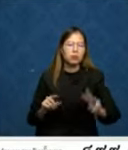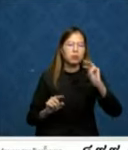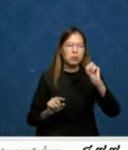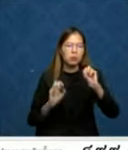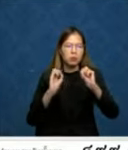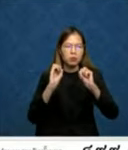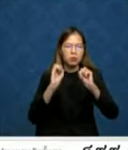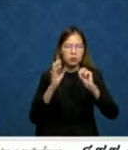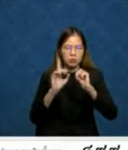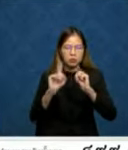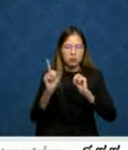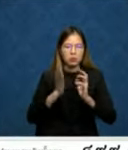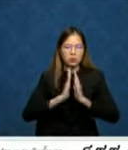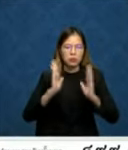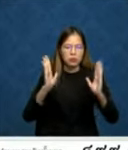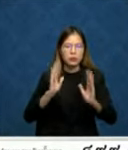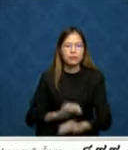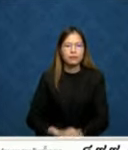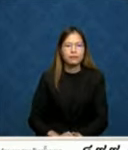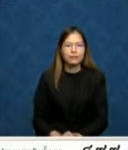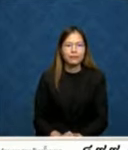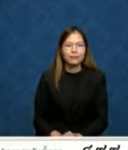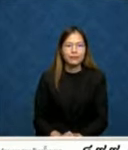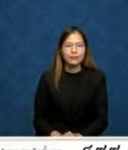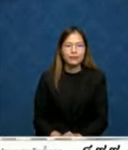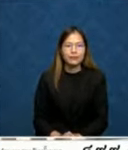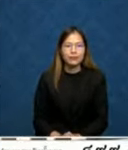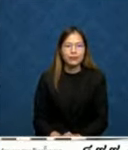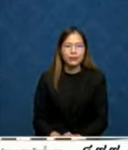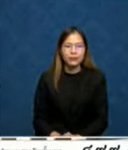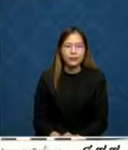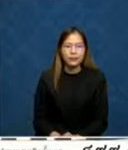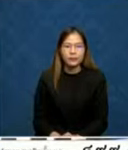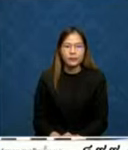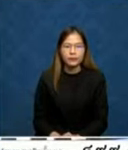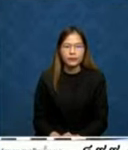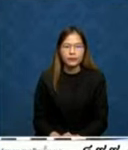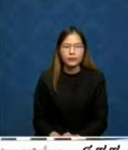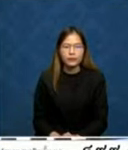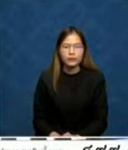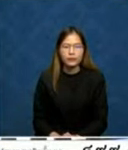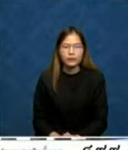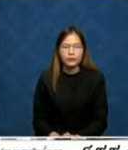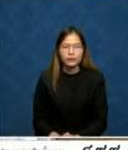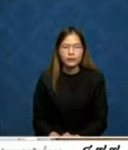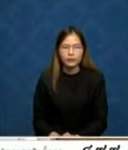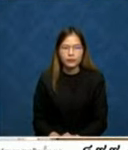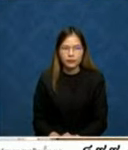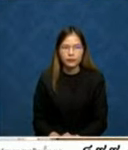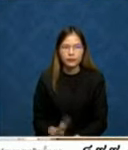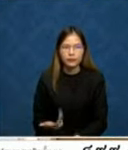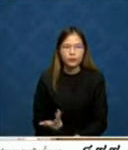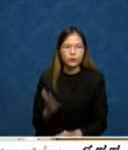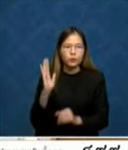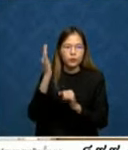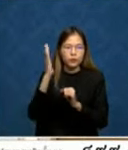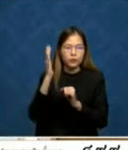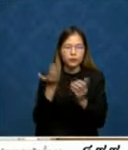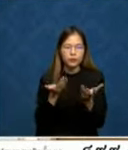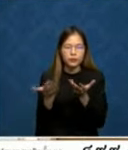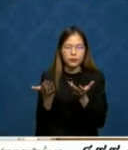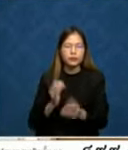ขอบคุณครับ ขอบคุณครับขอเชิญท่านวีรยุทธ์กาญจนชูชัดครับ